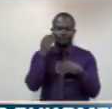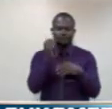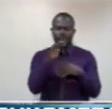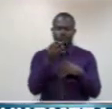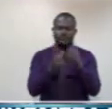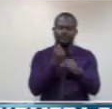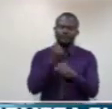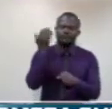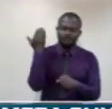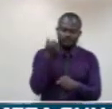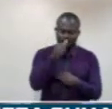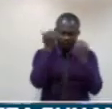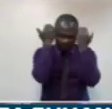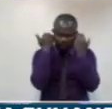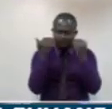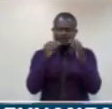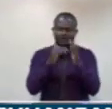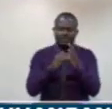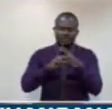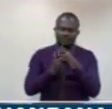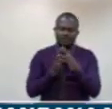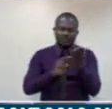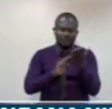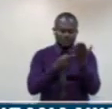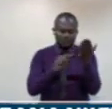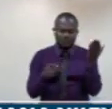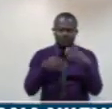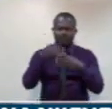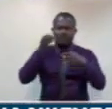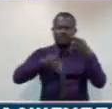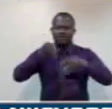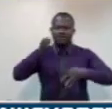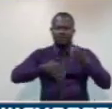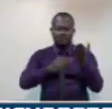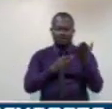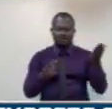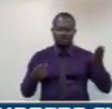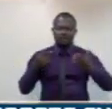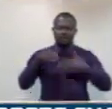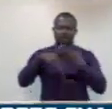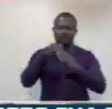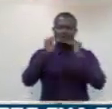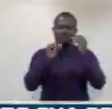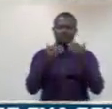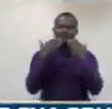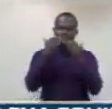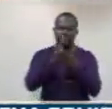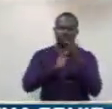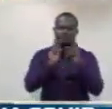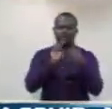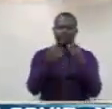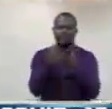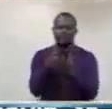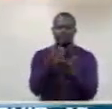kane umwaka ushize nibwo inkiko zatangiye gukoresha ikoranabuhanga mu iburanisha. Ikoranabuhanga muri uru rwego rishimwa na bamwe mu baturage,